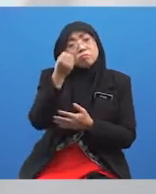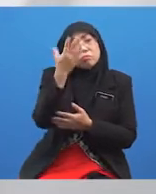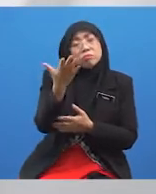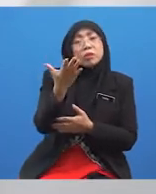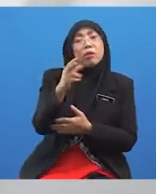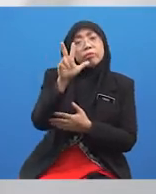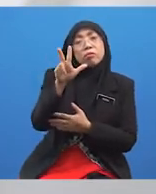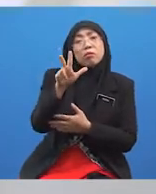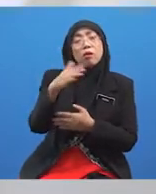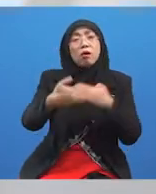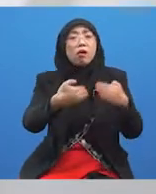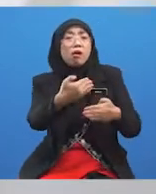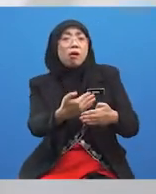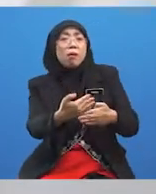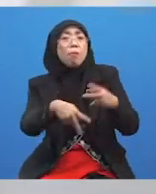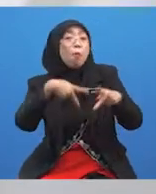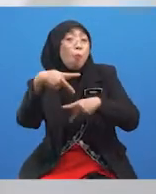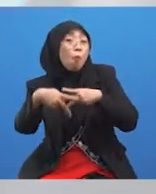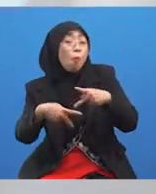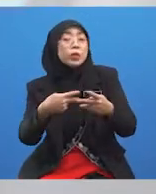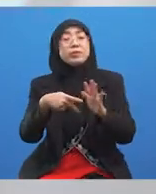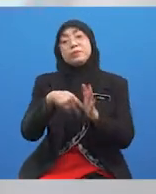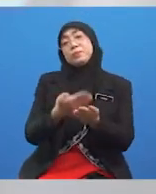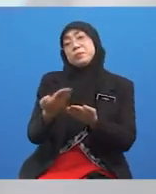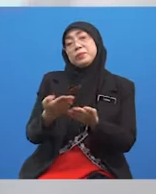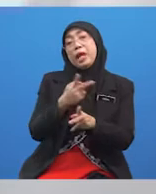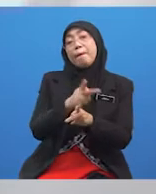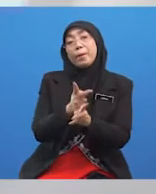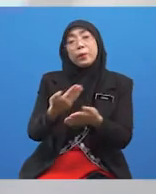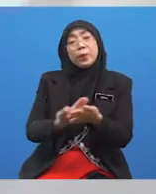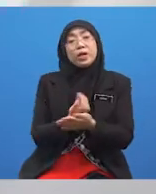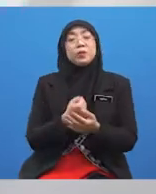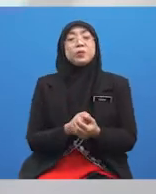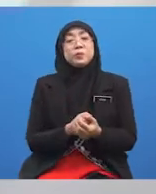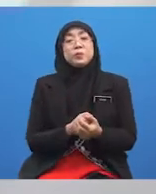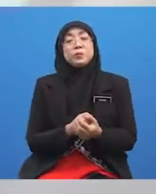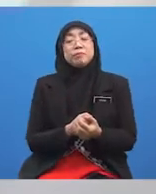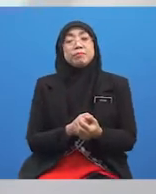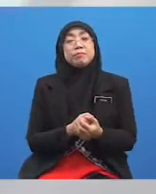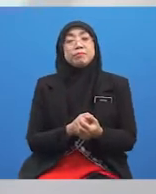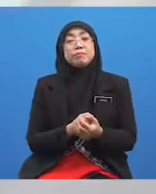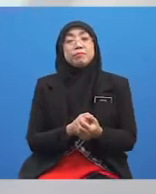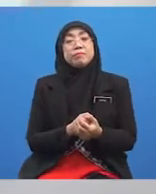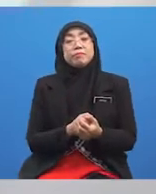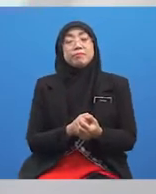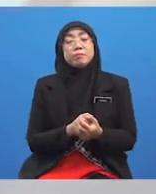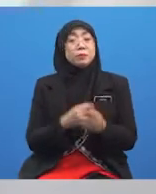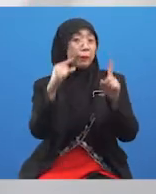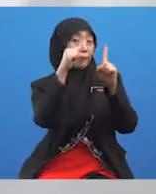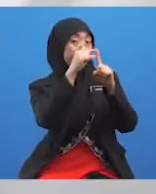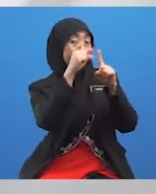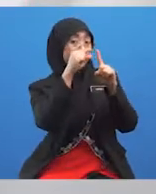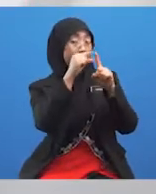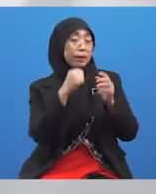Terangkan 3 langkah proses pembelian produk baru di pasaran. Lihat kata tugas.